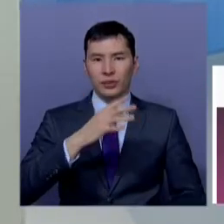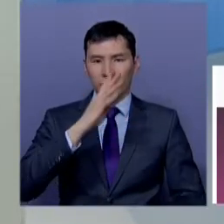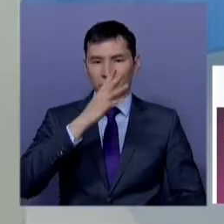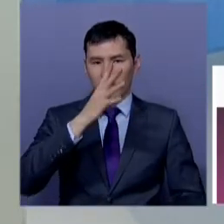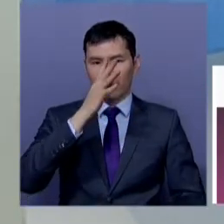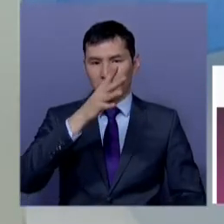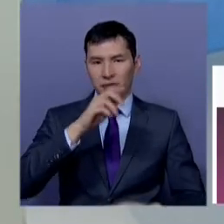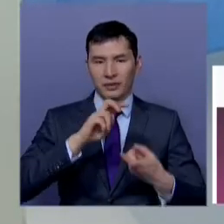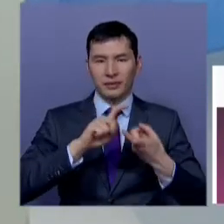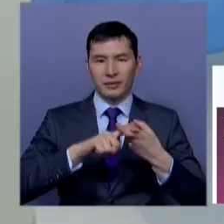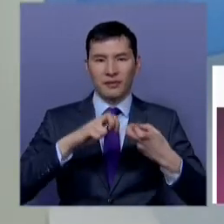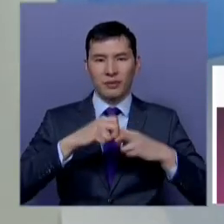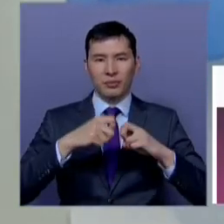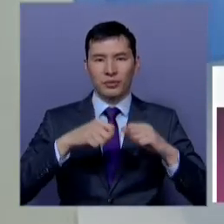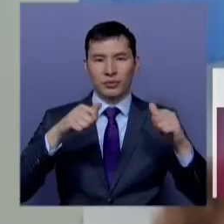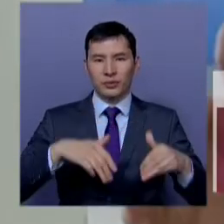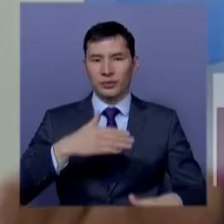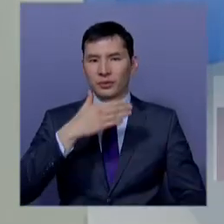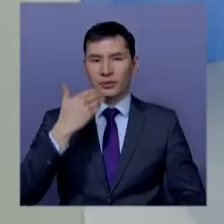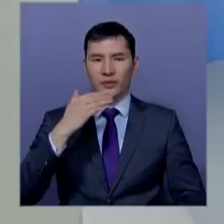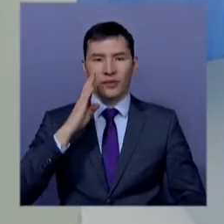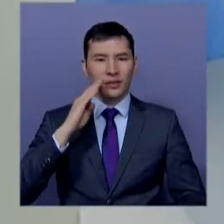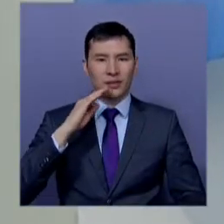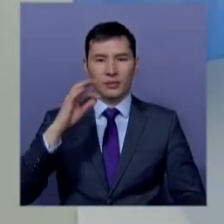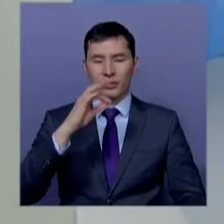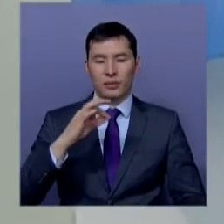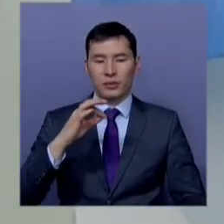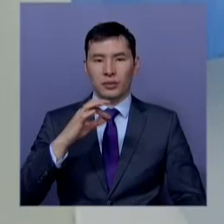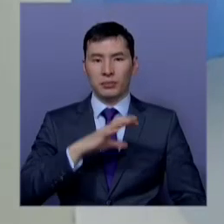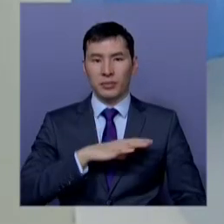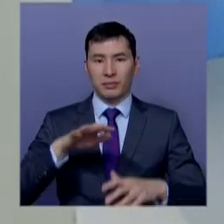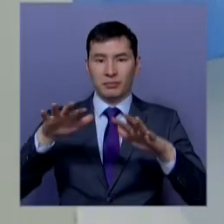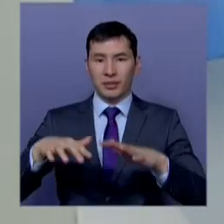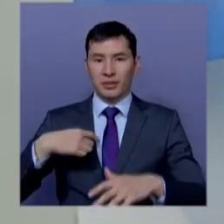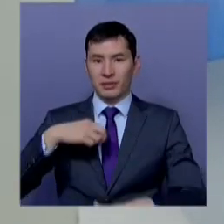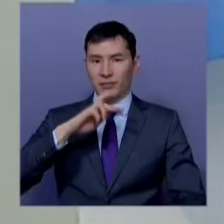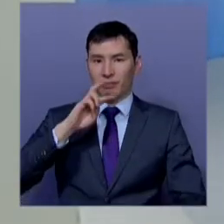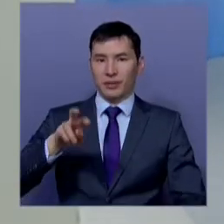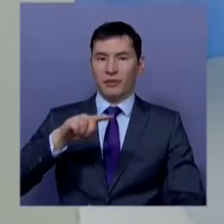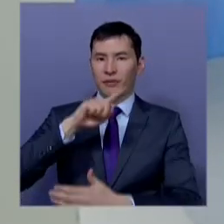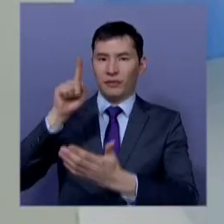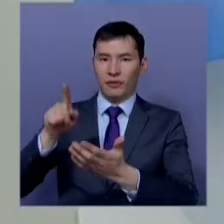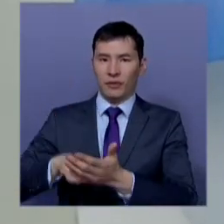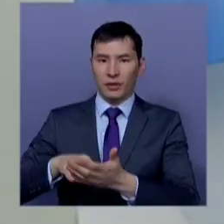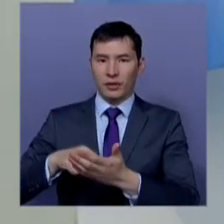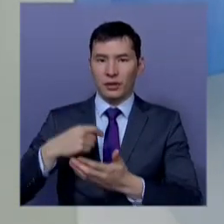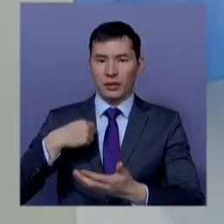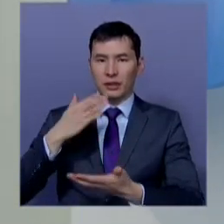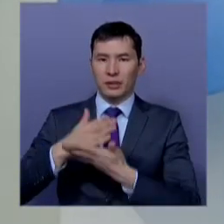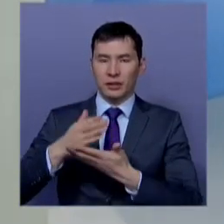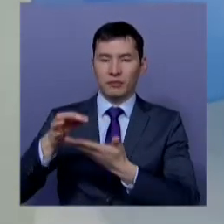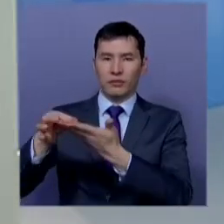келе жатқан мәселе еді. Соны әкімге кіріп сол сұрақты қойғанымда мен өзіме қанағаттанарлық жауабымды